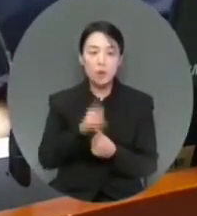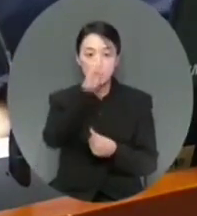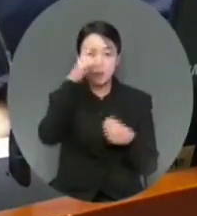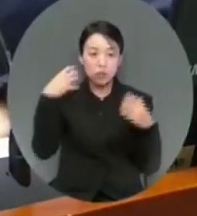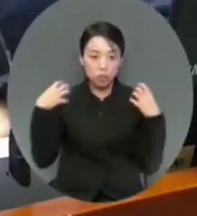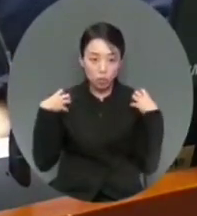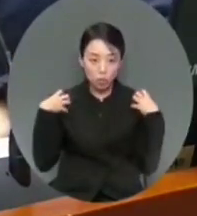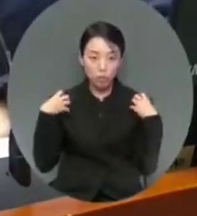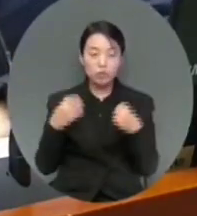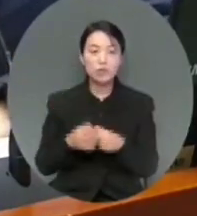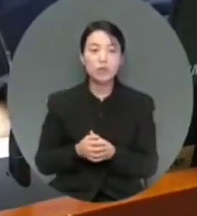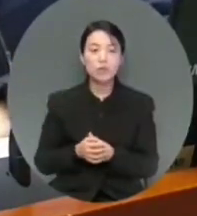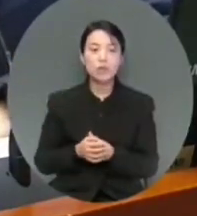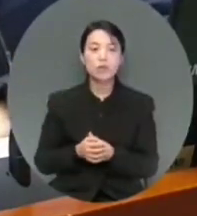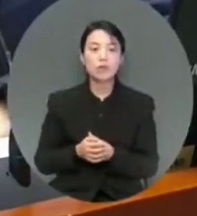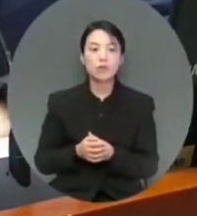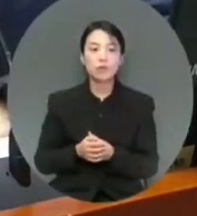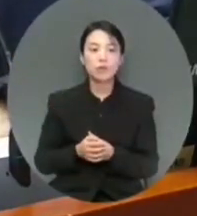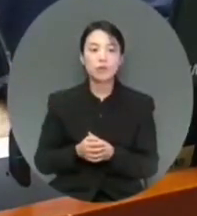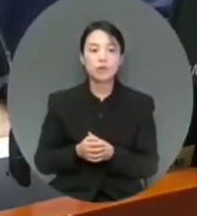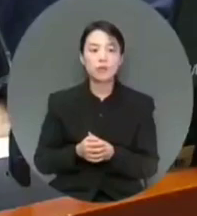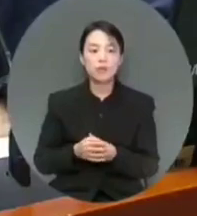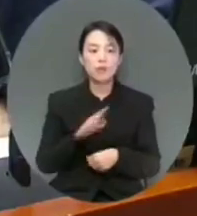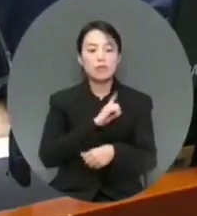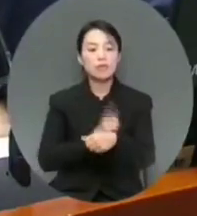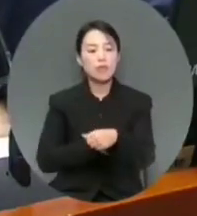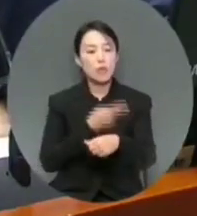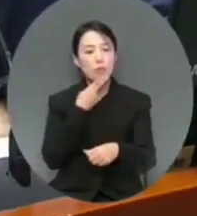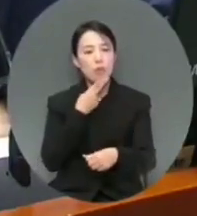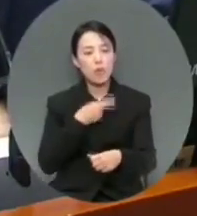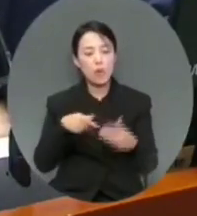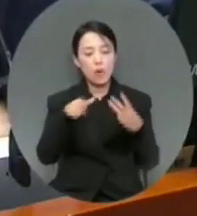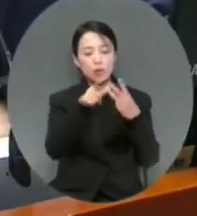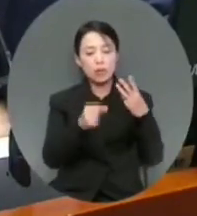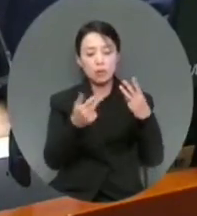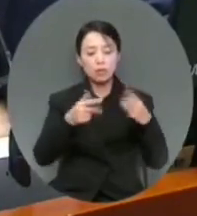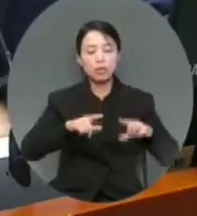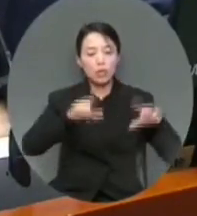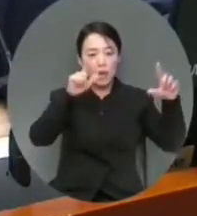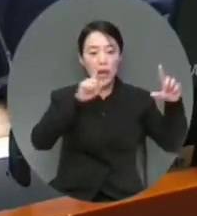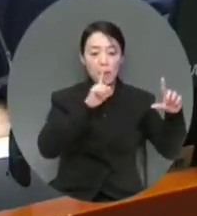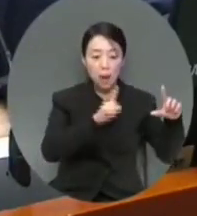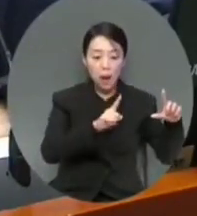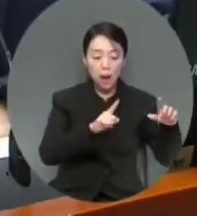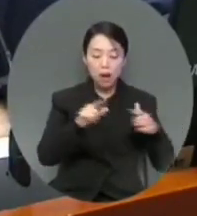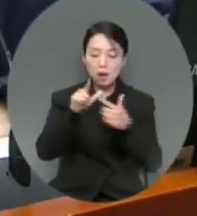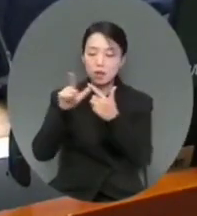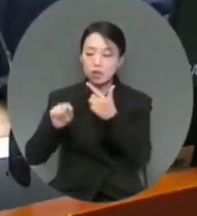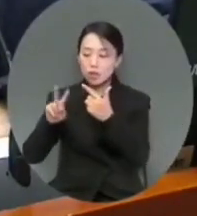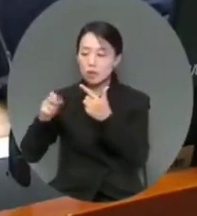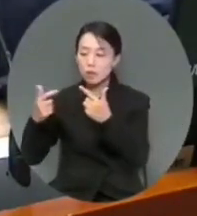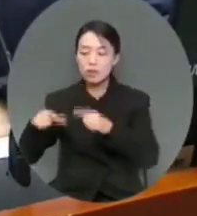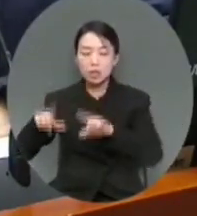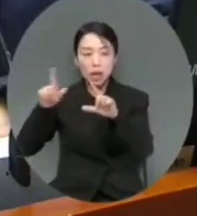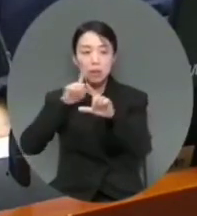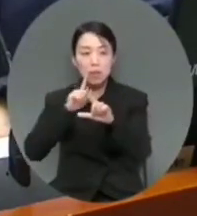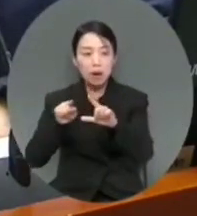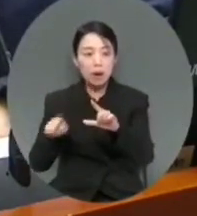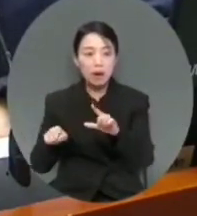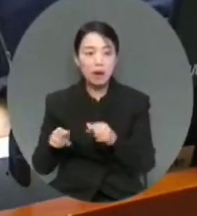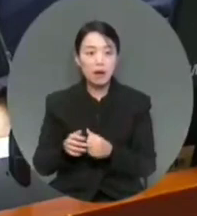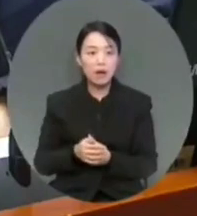정부는 너무 무능한 거예요. 3월 7일 날 했던 얘기와 6월 27일인가 재정전략회의 대통령 했던